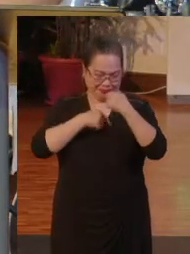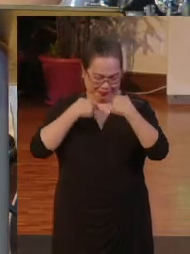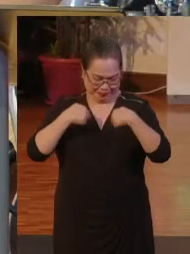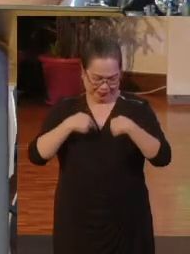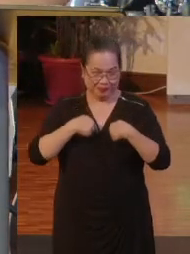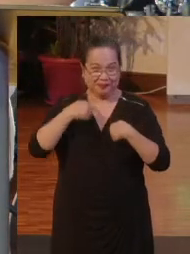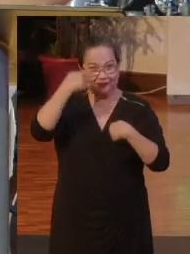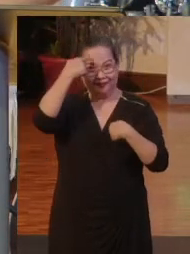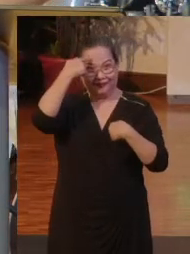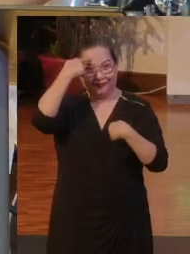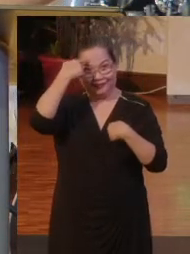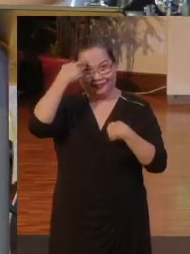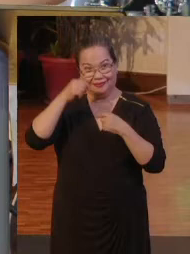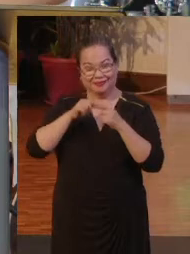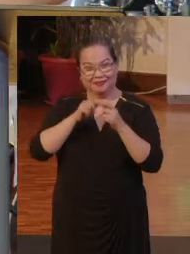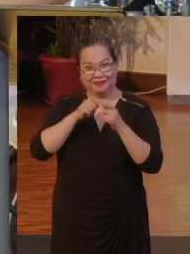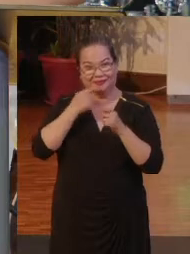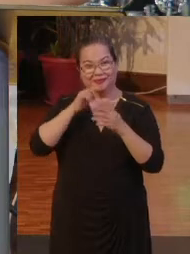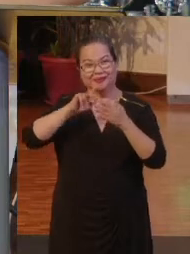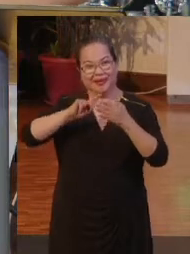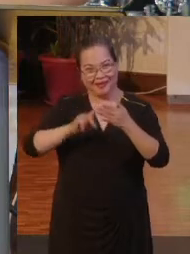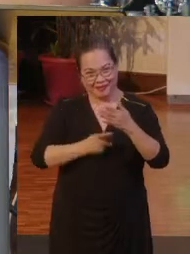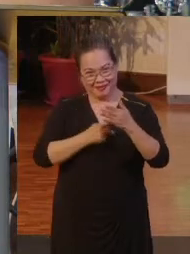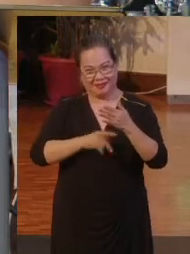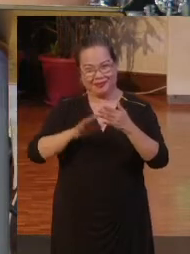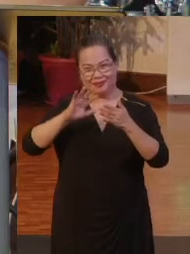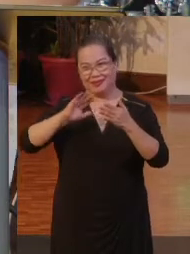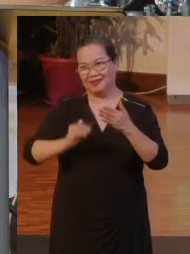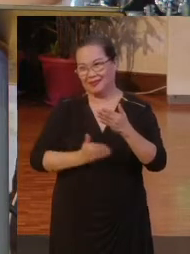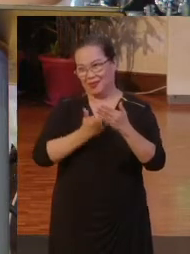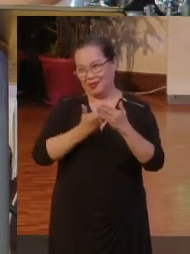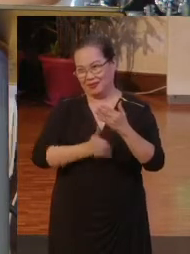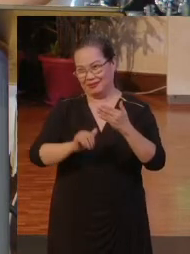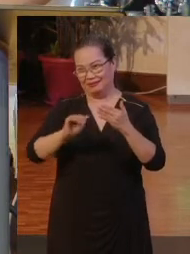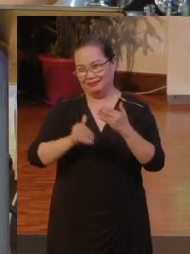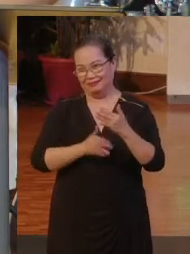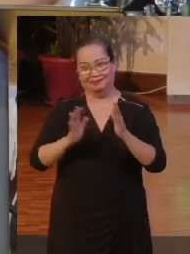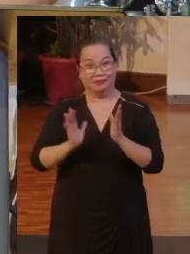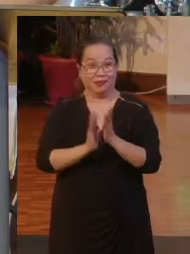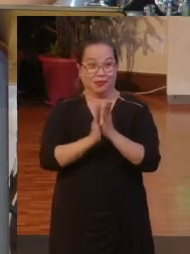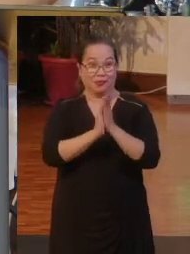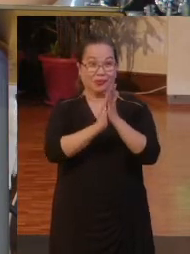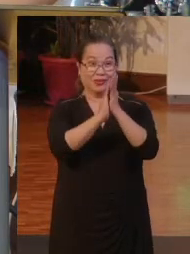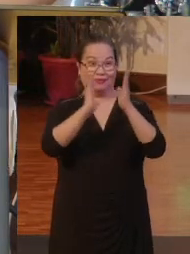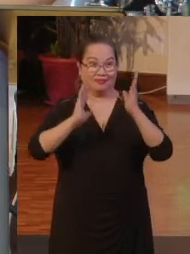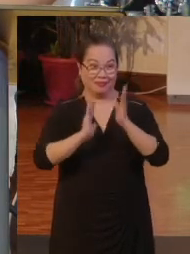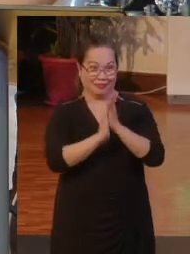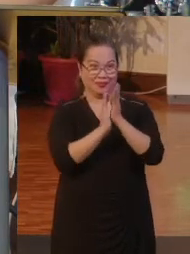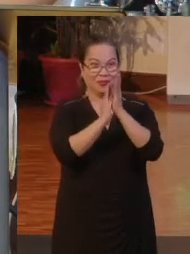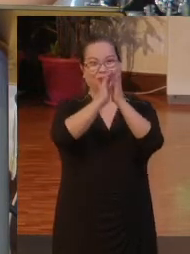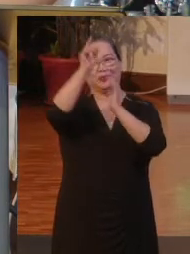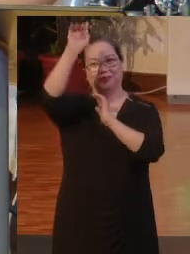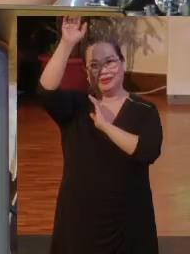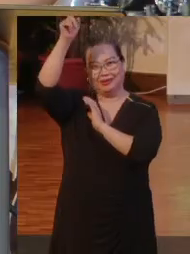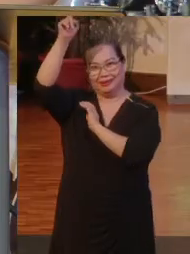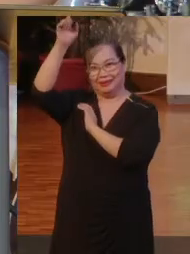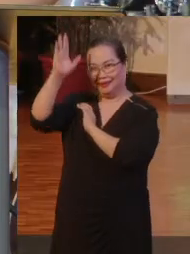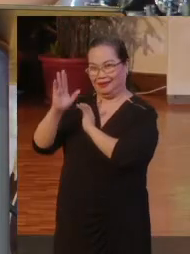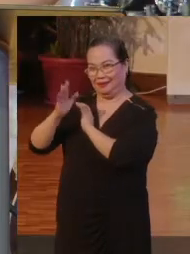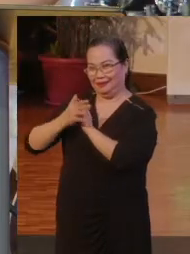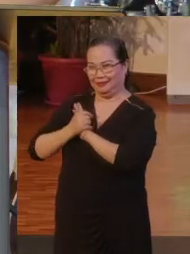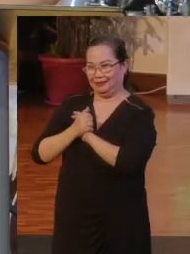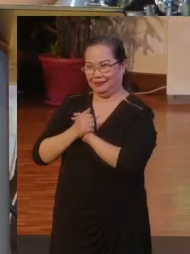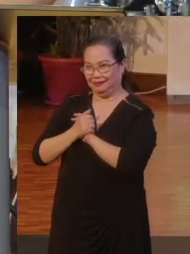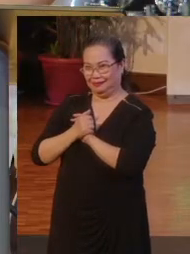at isip, sa salmo at awit, purihin, purihin ang Diyos.